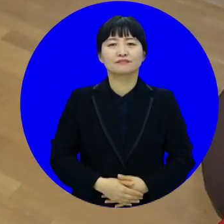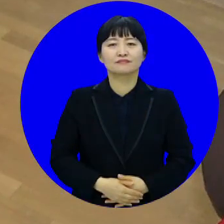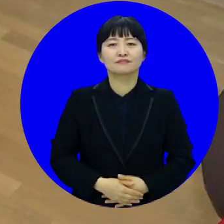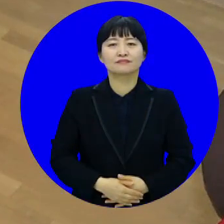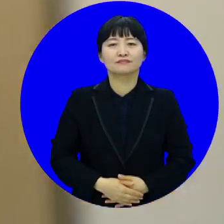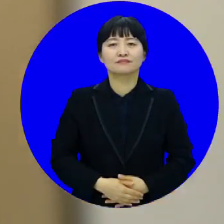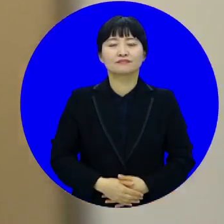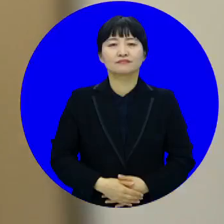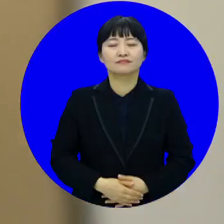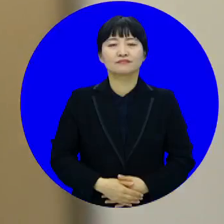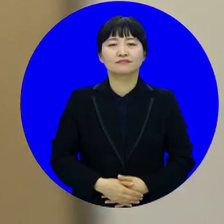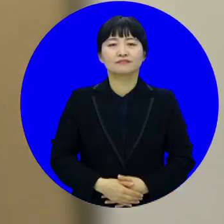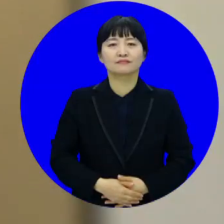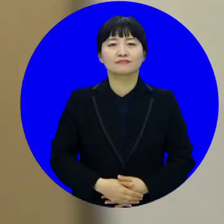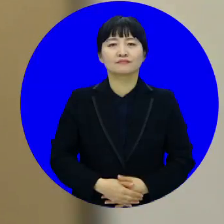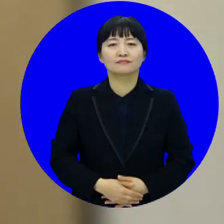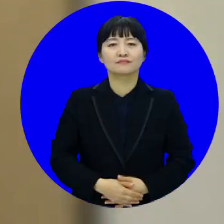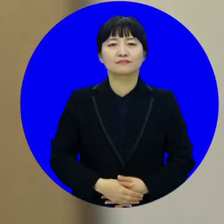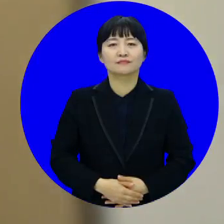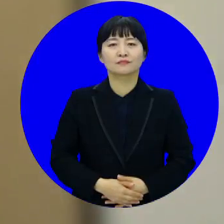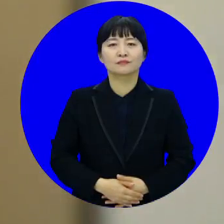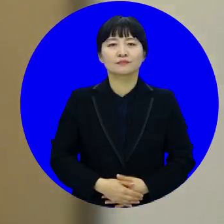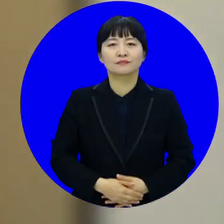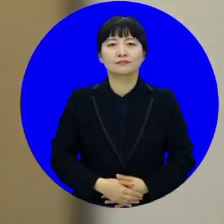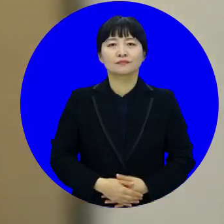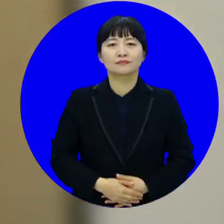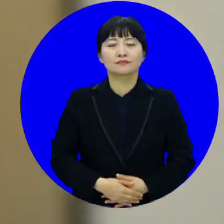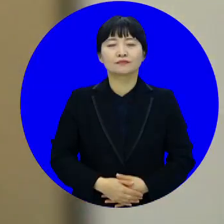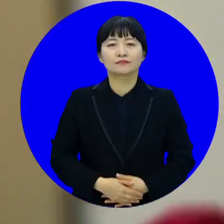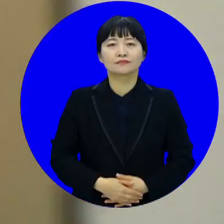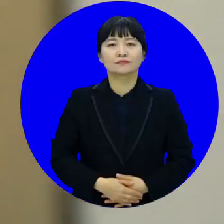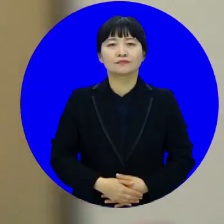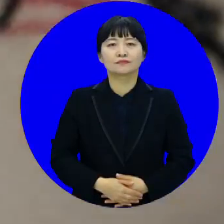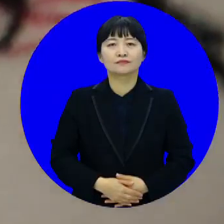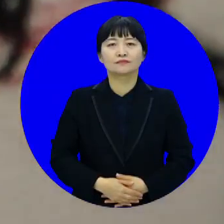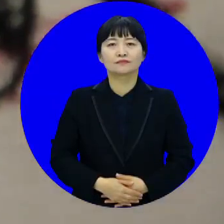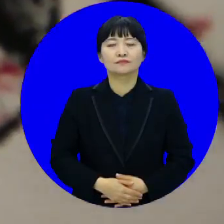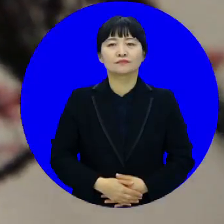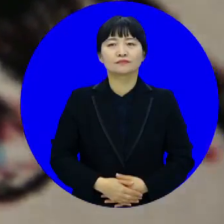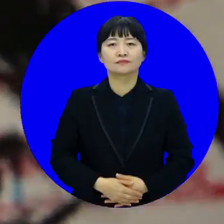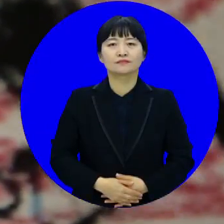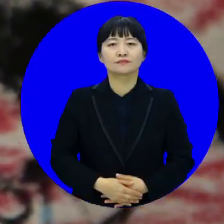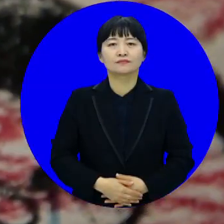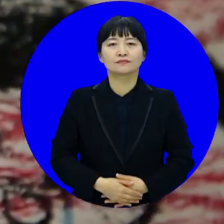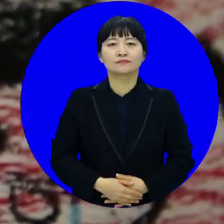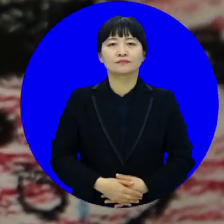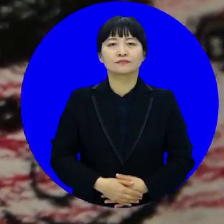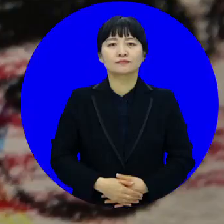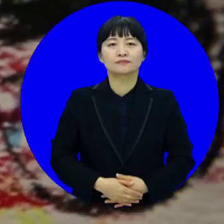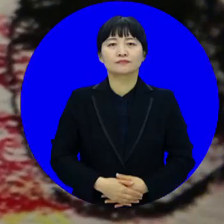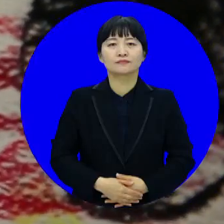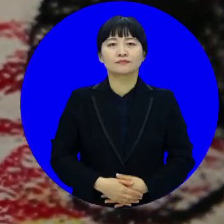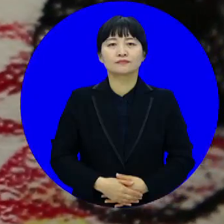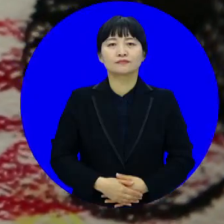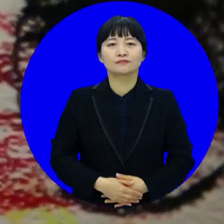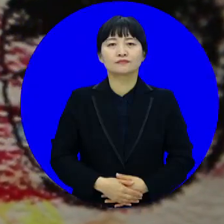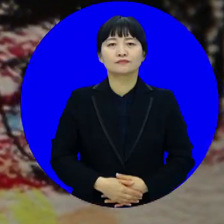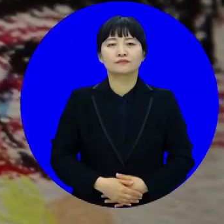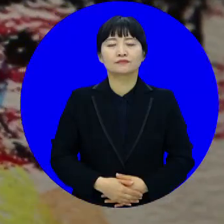누구 때문에 이러는데 내가? 나 그 치가 떨린다. 네 얼굴 그거 진짜. 너 볼 때만 그래. 너 볼 때만. 나 딴 사람들